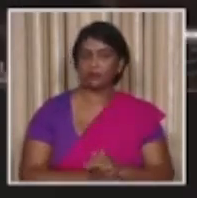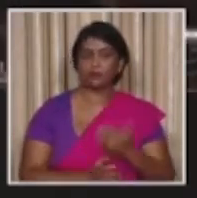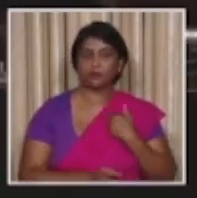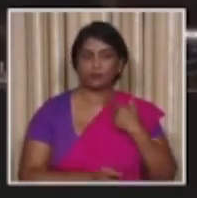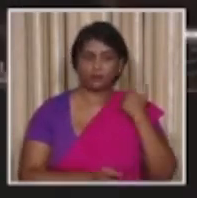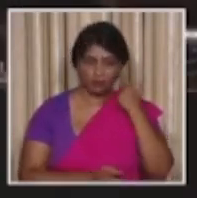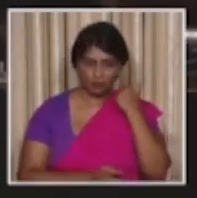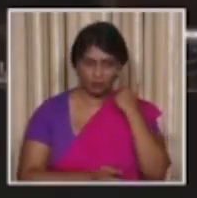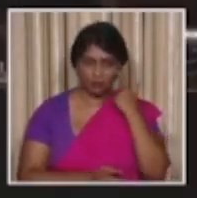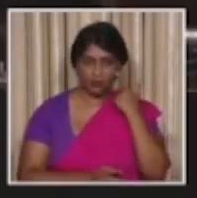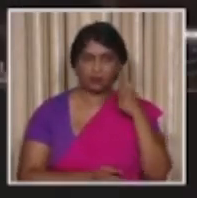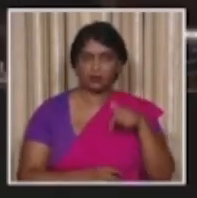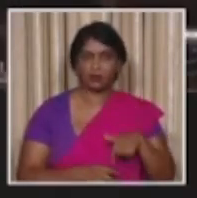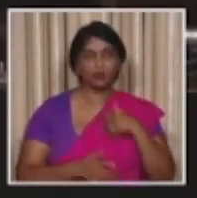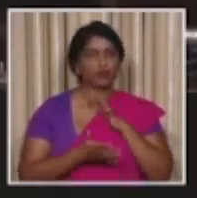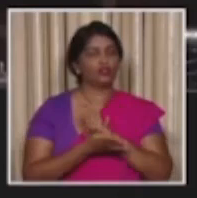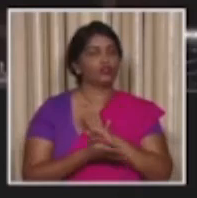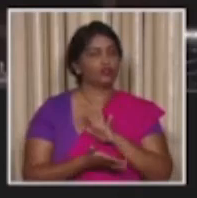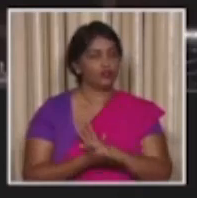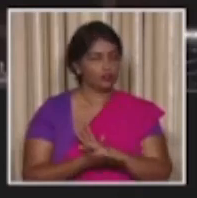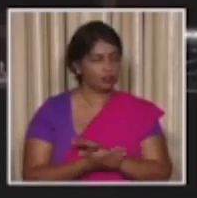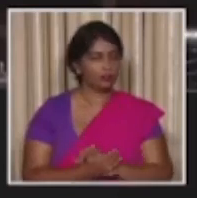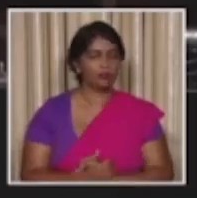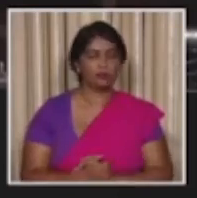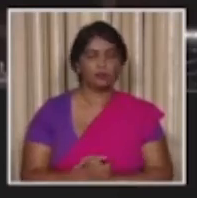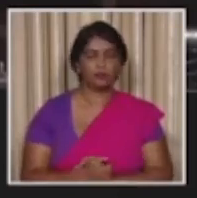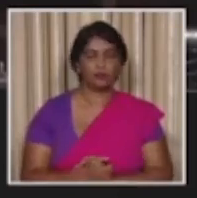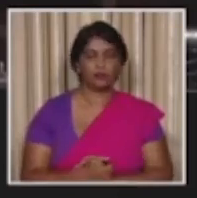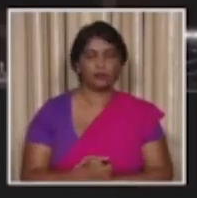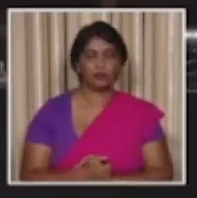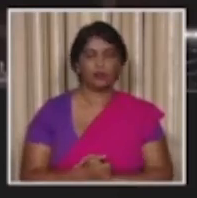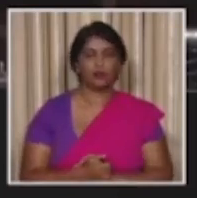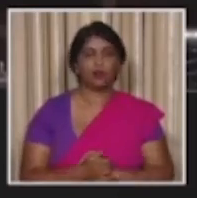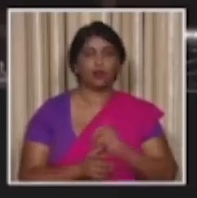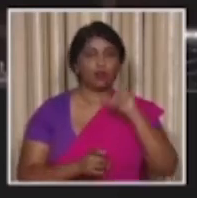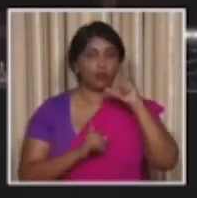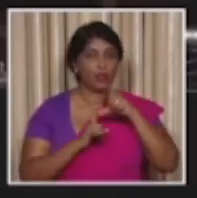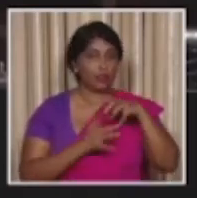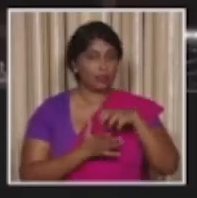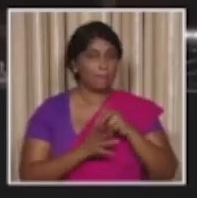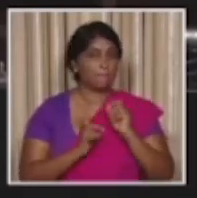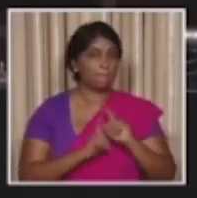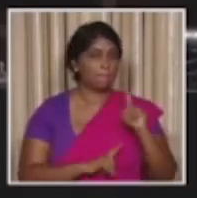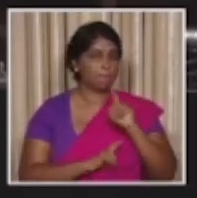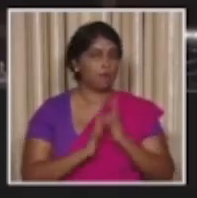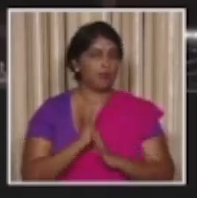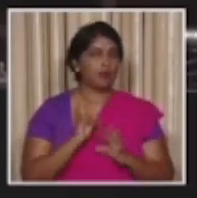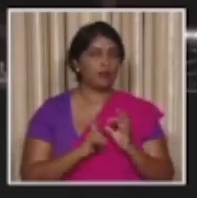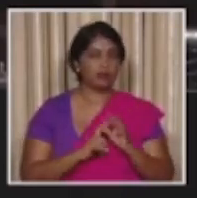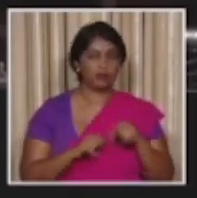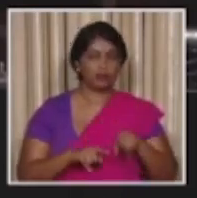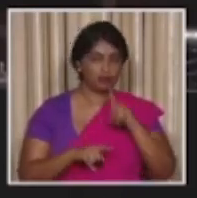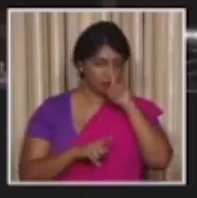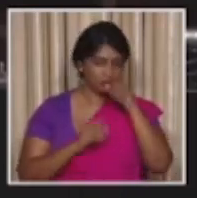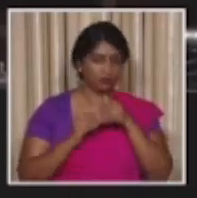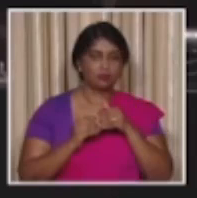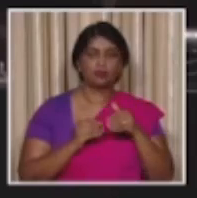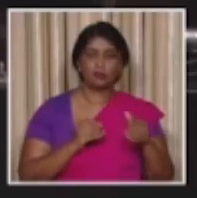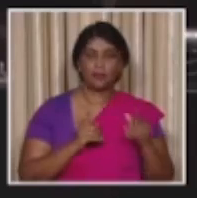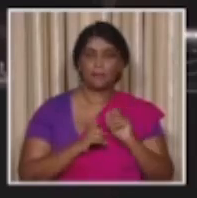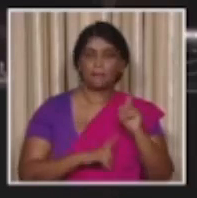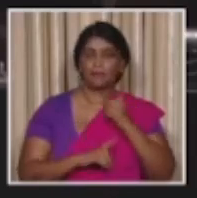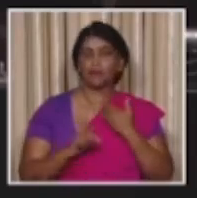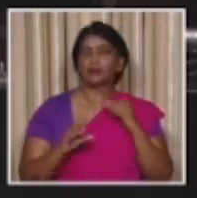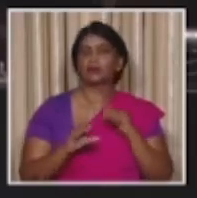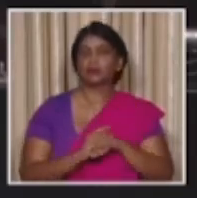මහිතන්නේ මම වේලායි සතුටු වෙනවා කොළඹ දිස්ත්‍රික්කයේ පාලිමේන්තු මන්ත්‍රීවරයෙක් හැටියට මේ සතිය අපි පාලිමේන්තුවට